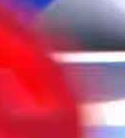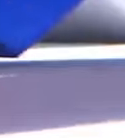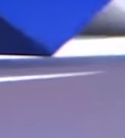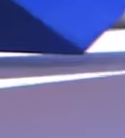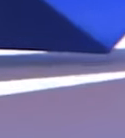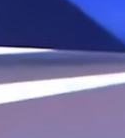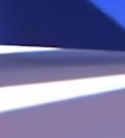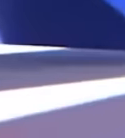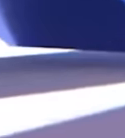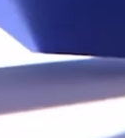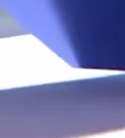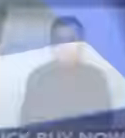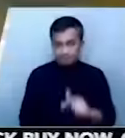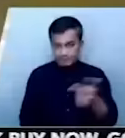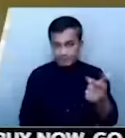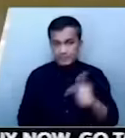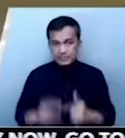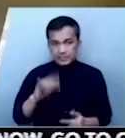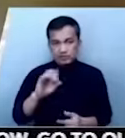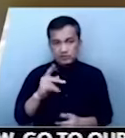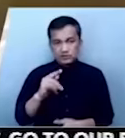Gaston.